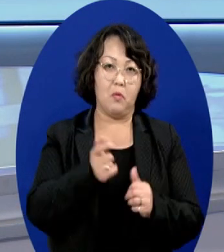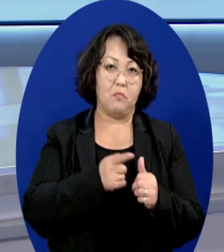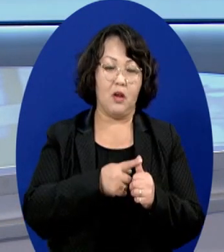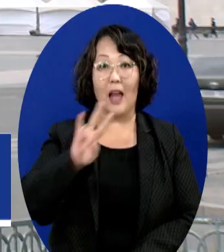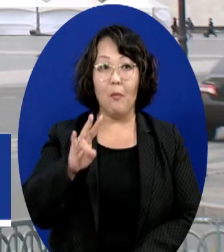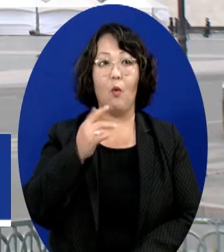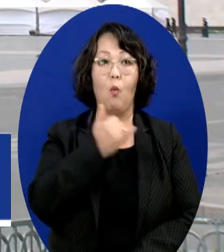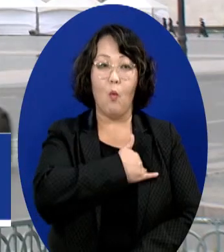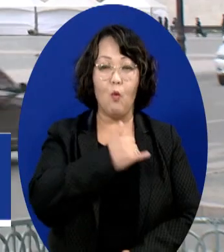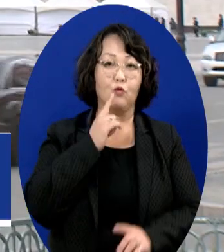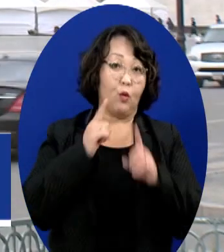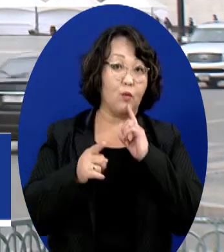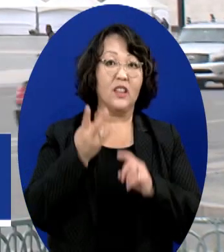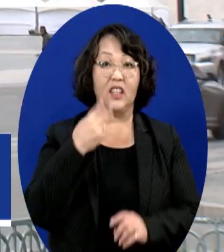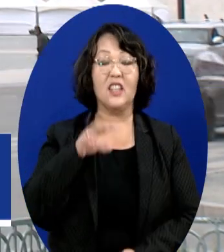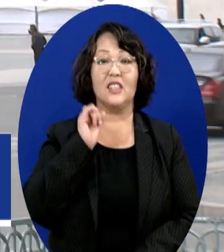тодорхойллоо.